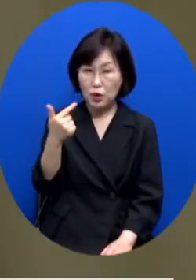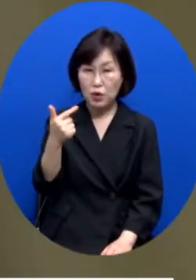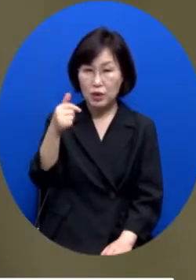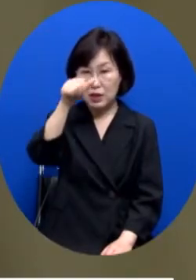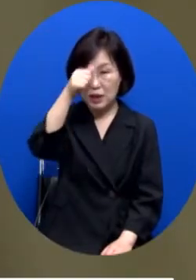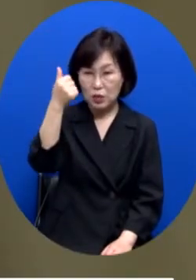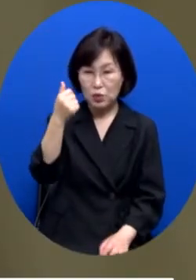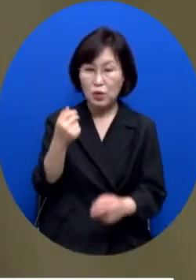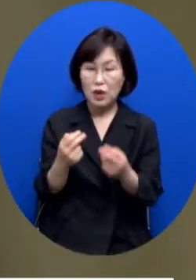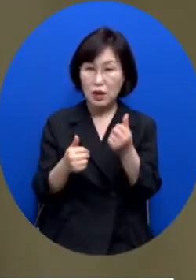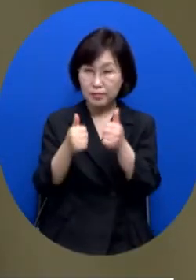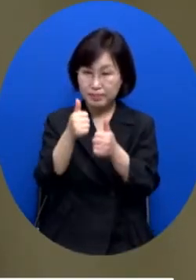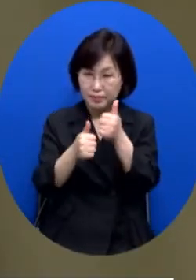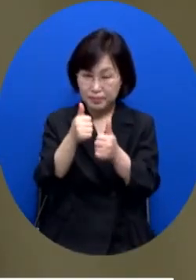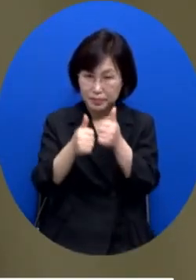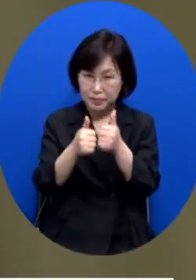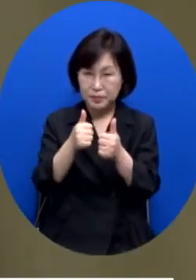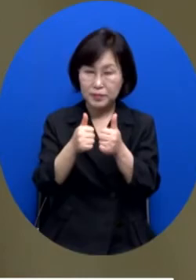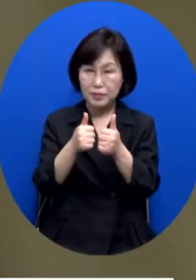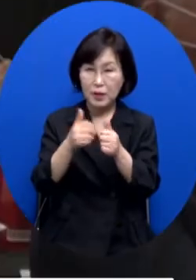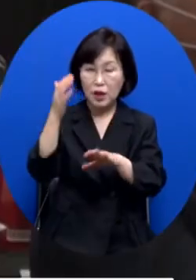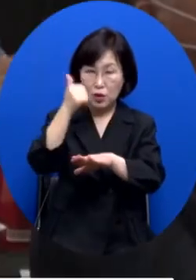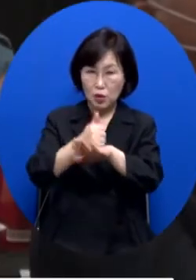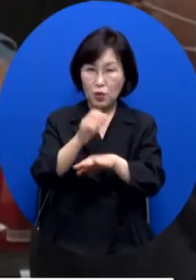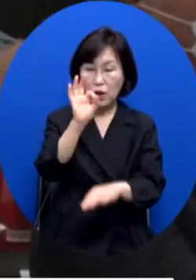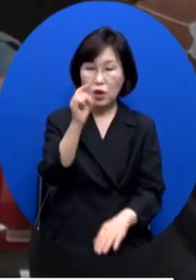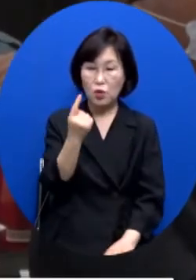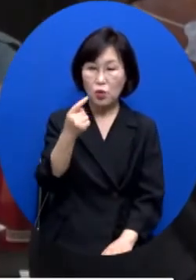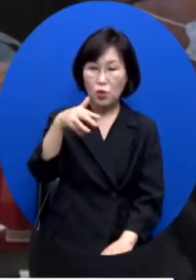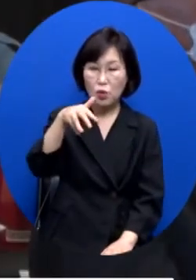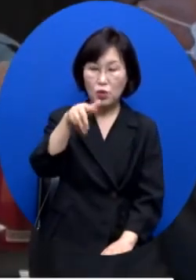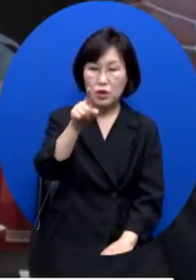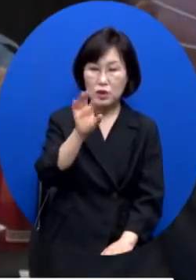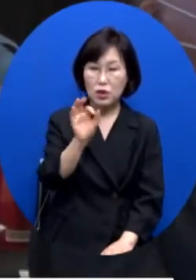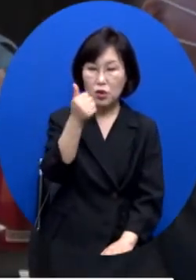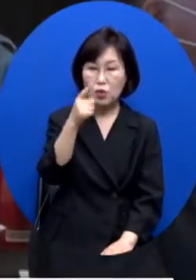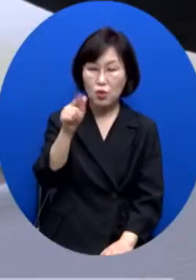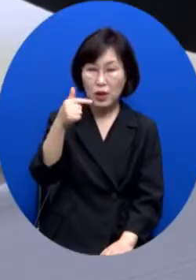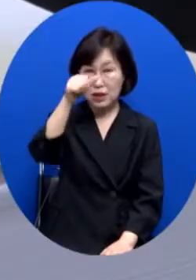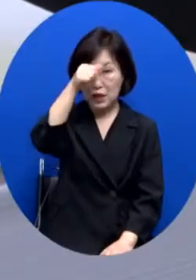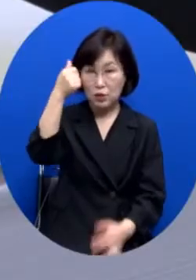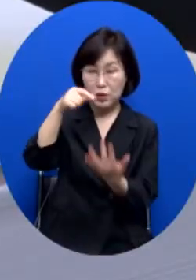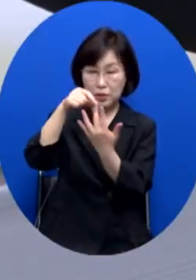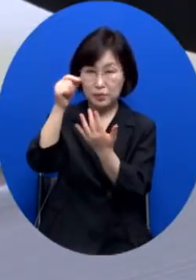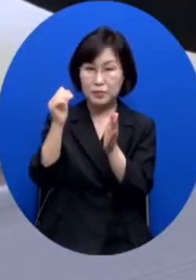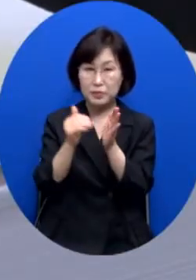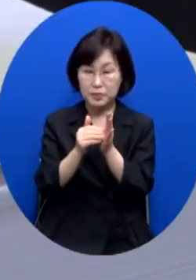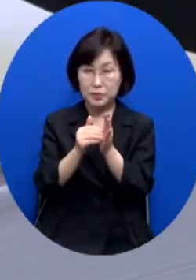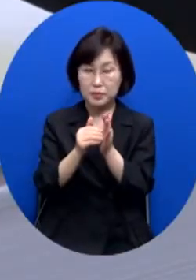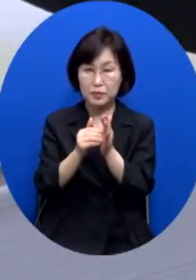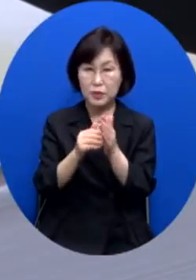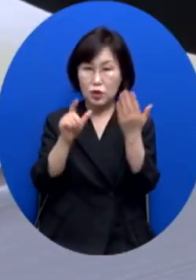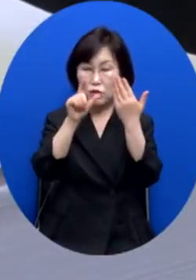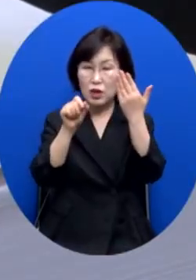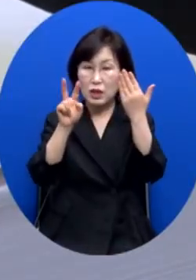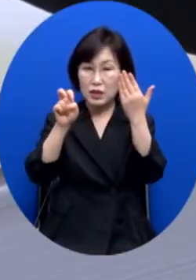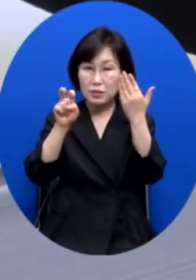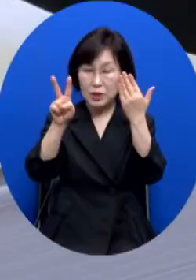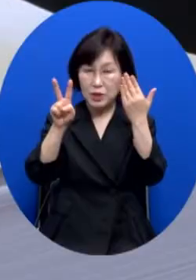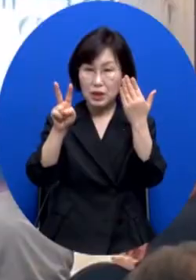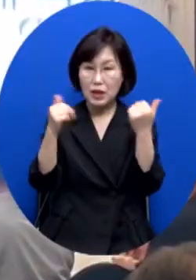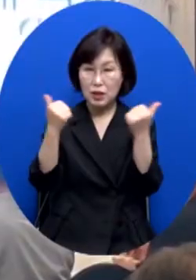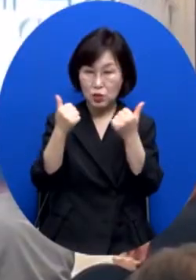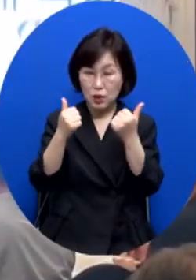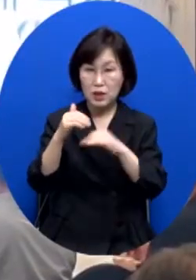총 588표 가운데 324표를 득표한 오청환 장로가 당선됐습니다. 오는 22일까지 진행되는 기장